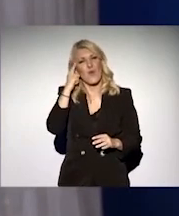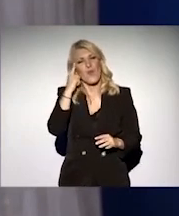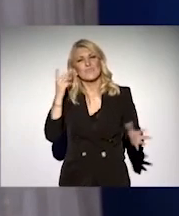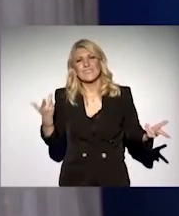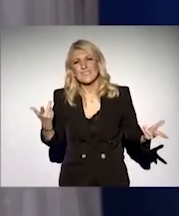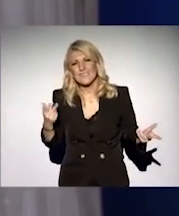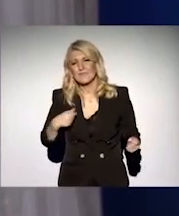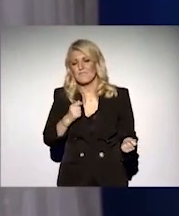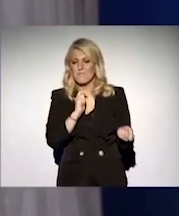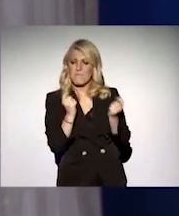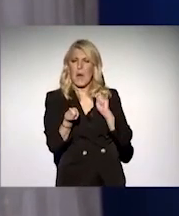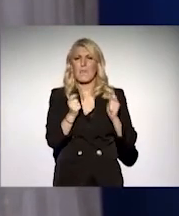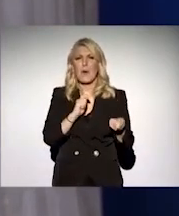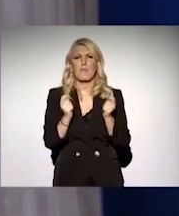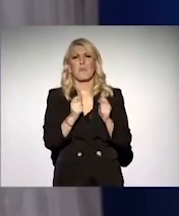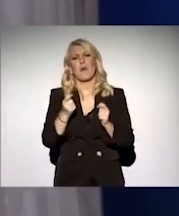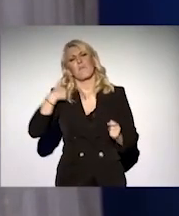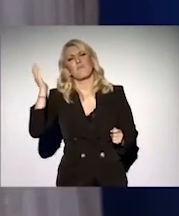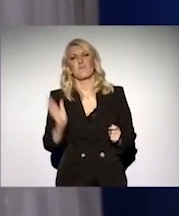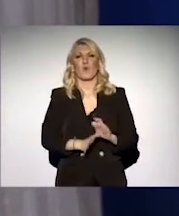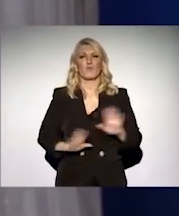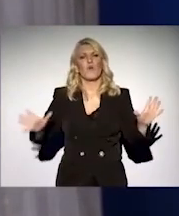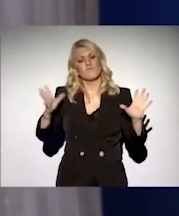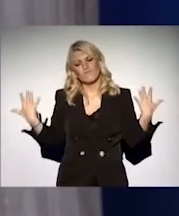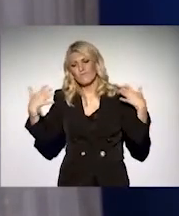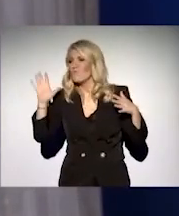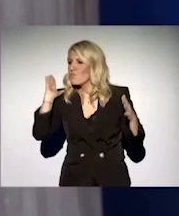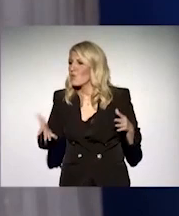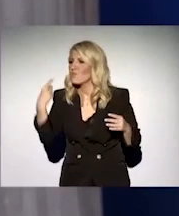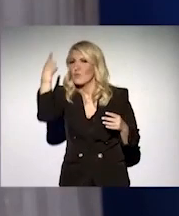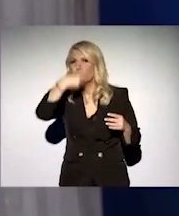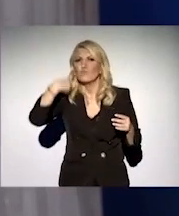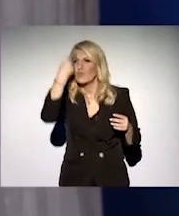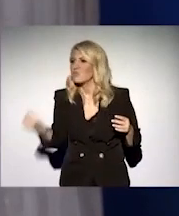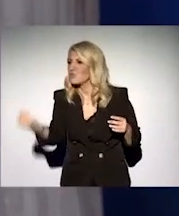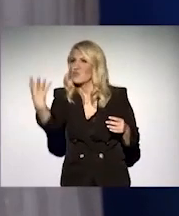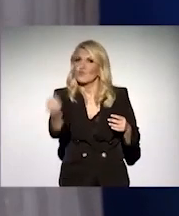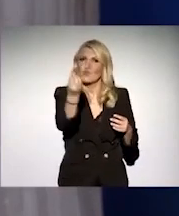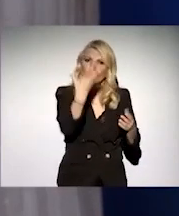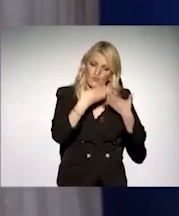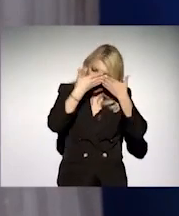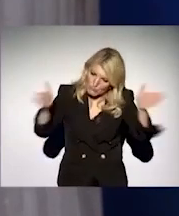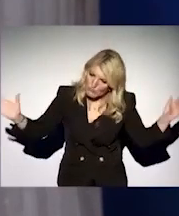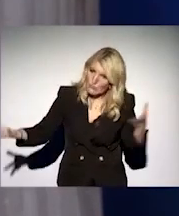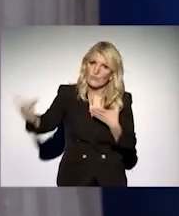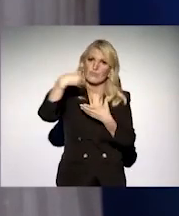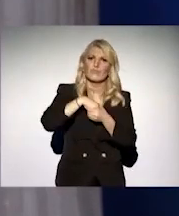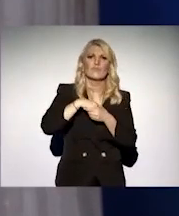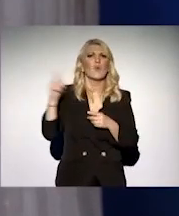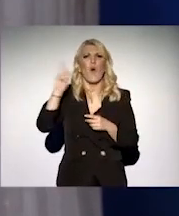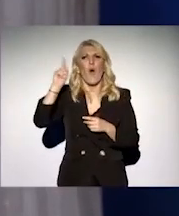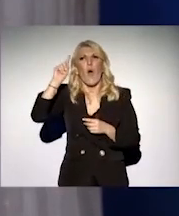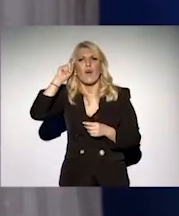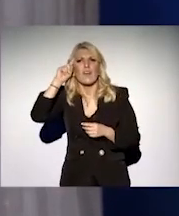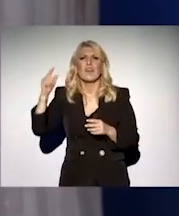όταν επιχειρήσαμε να προσθέσουμε αυτή τη διάταξη μέσα στο νομοσχέδιο, θυμάστε τι